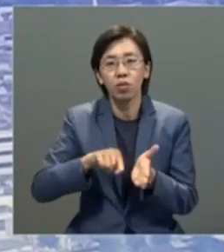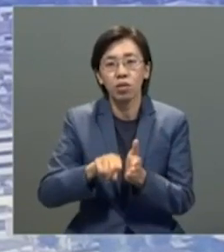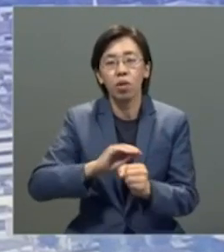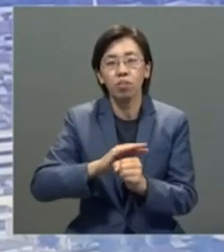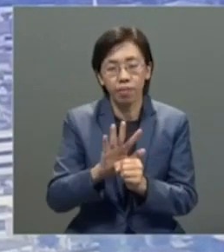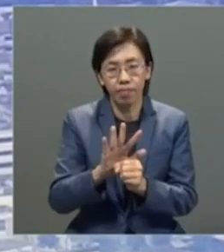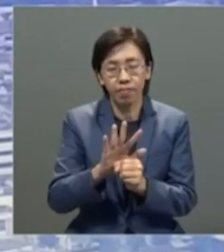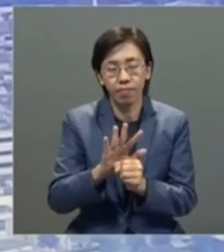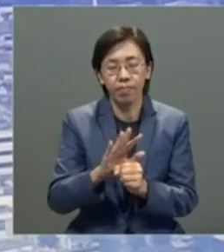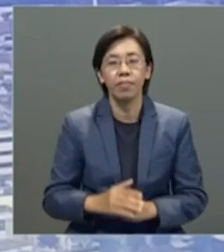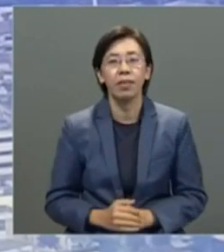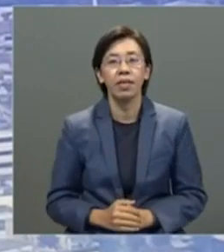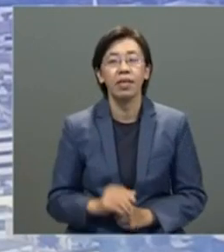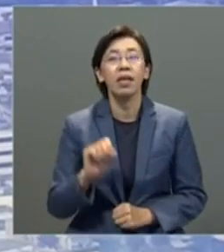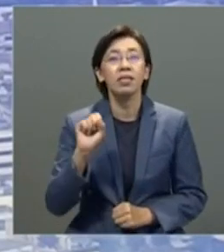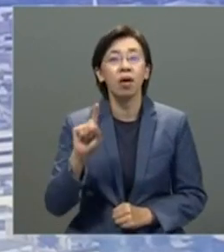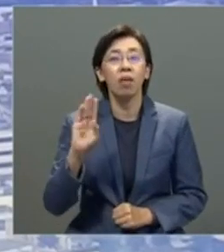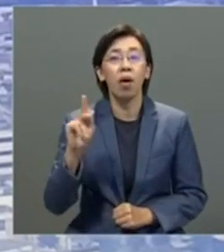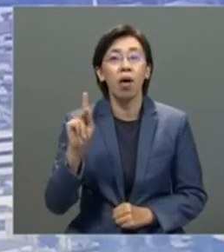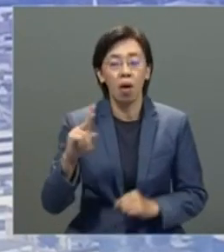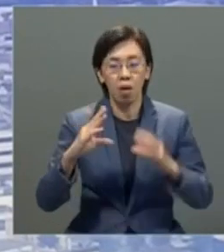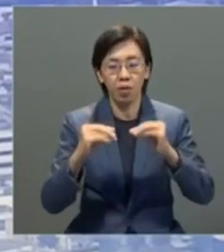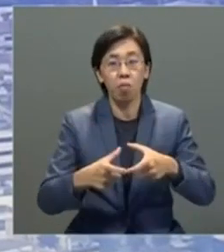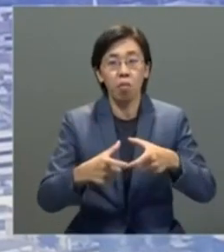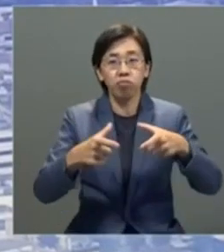นะครับวันนี้มีการประชุมศูนย์บริหารสถานการณ์โคเบน19หรือสปกชุดใหญ่นะครับว่ามีรายละเอียดอะไรอย่างไรเดี๋ยวผมจะนำเรียนหลังจากที่รายงานสถานการณ์ที่จะต้องเริ่มต้นตรงนี้ก่อนนะครับครับก็สถานการณ์